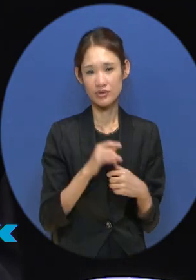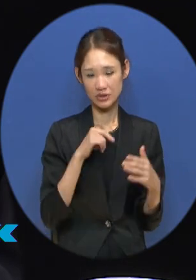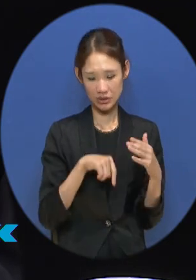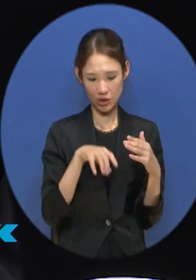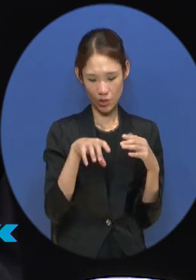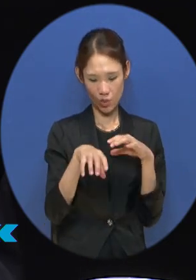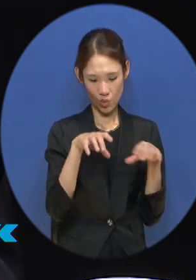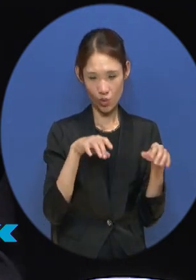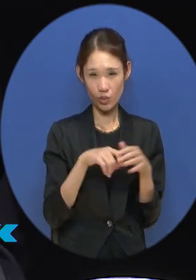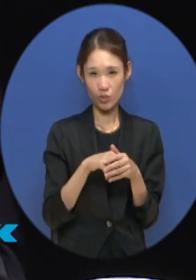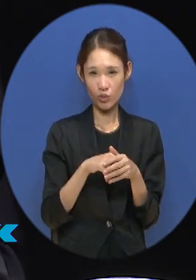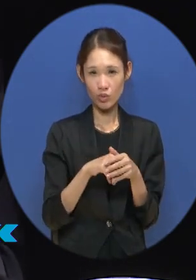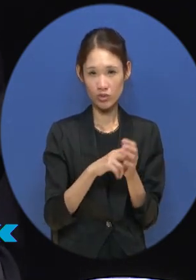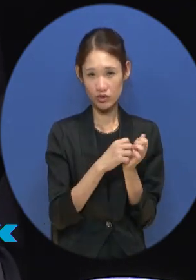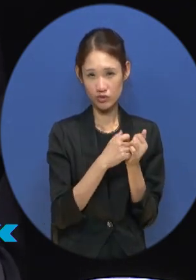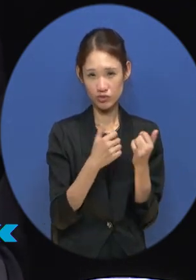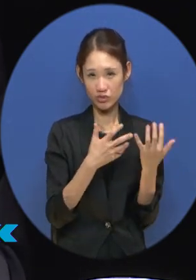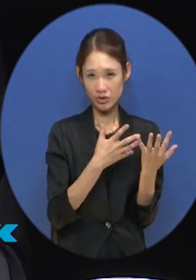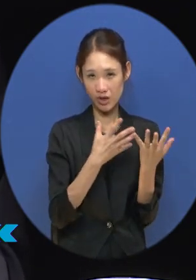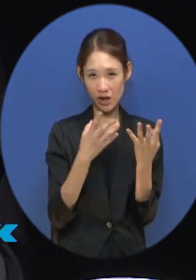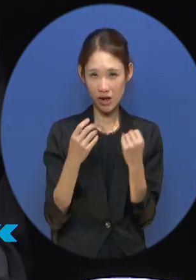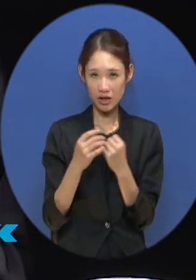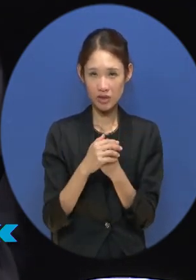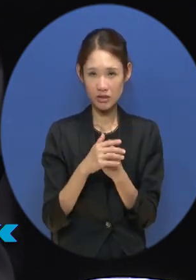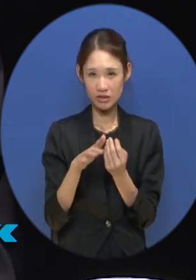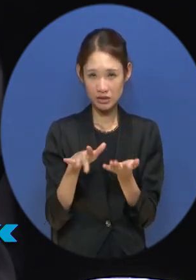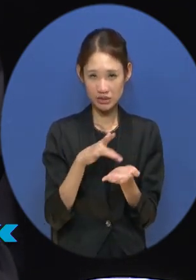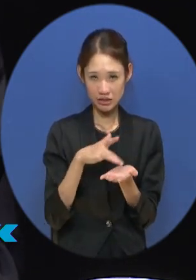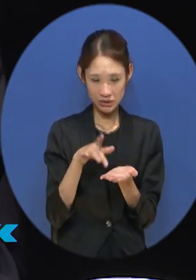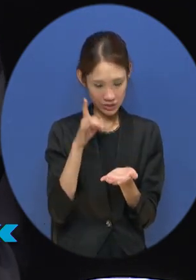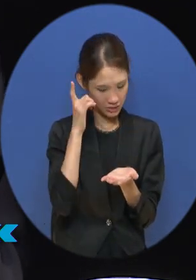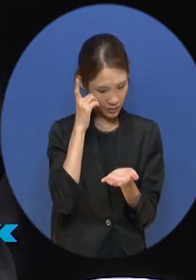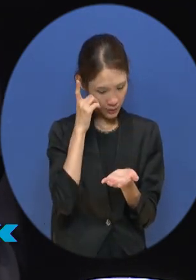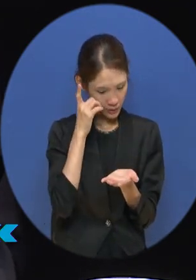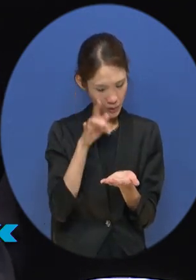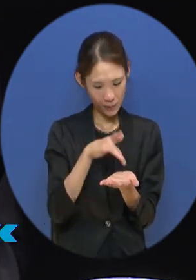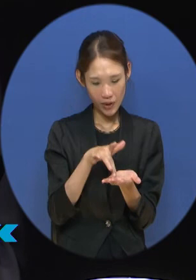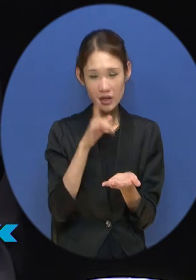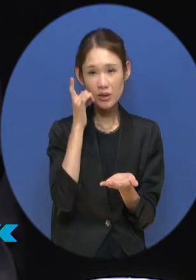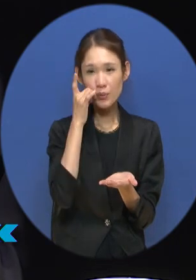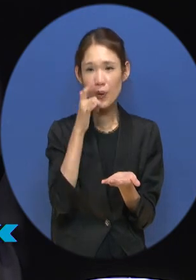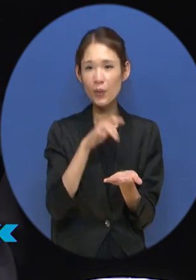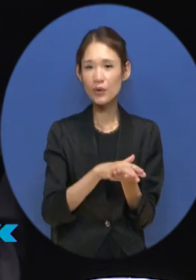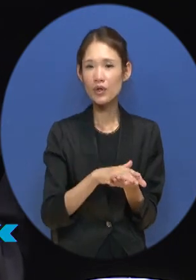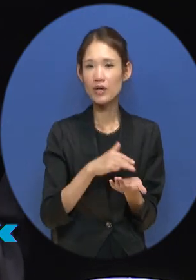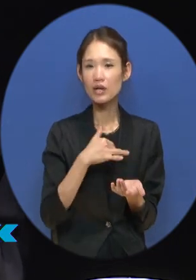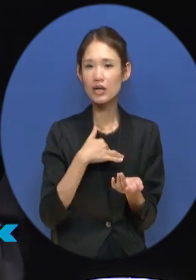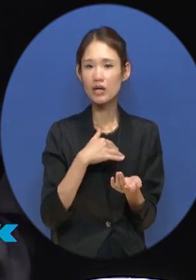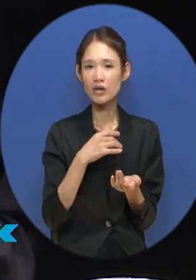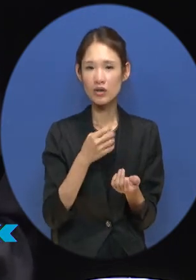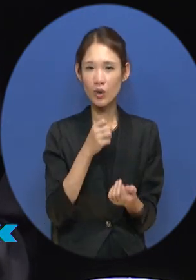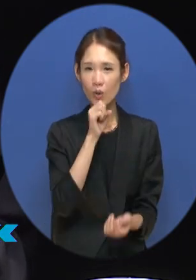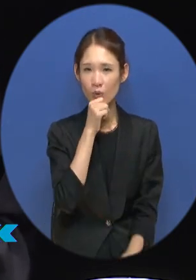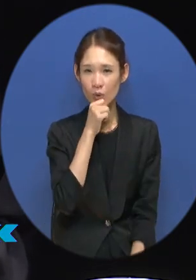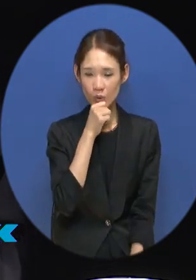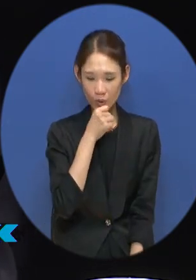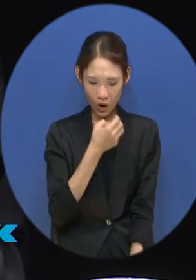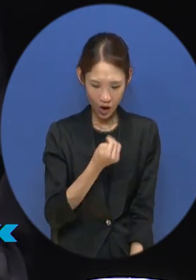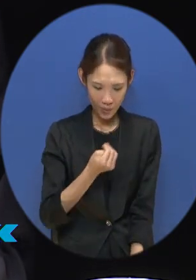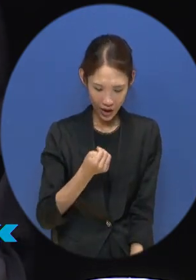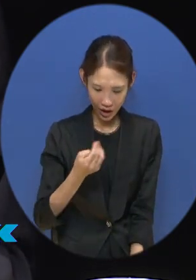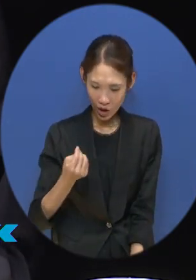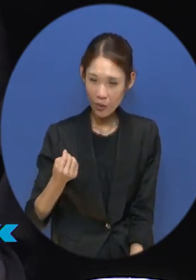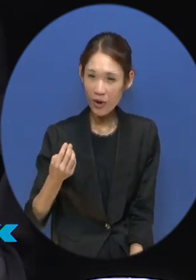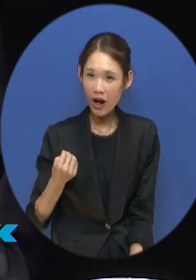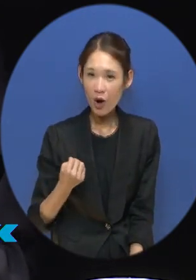공간 어디를 가든지 국민이 어느 정도 이렇게 네 스마트폰으로 네. 좀 내가 지금 어느 정도 농도에